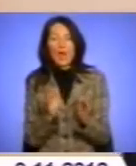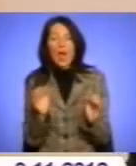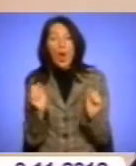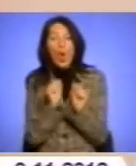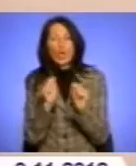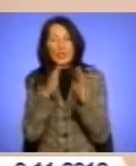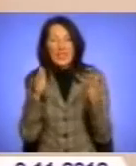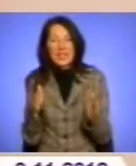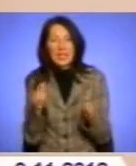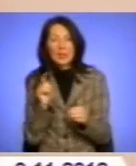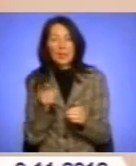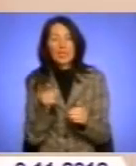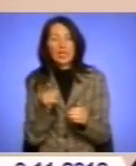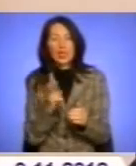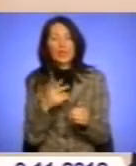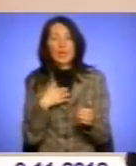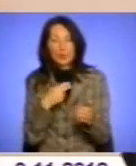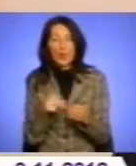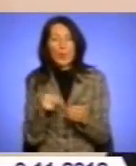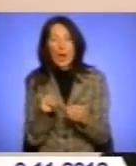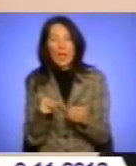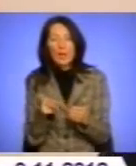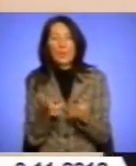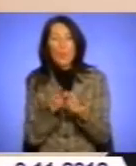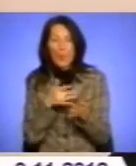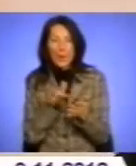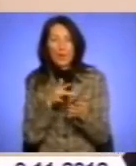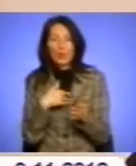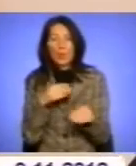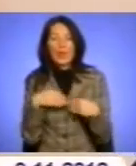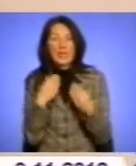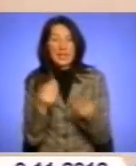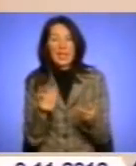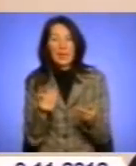сумками-холодильниками. Ті, хто у нас бере по перерахунку, ми даємо